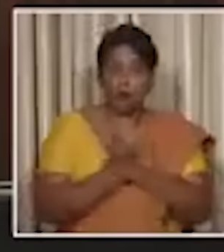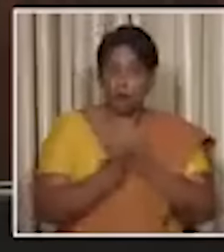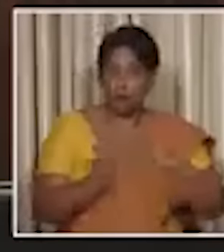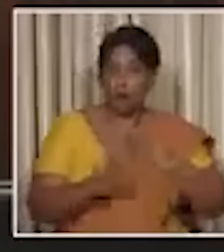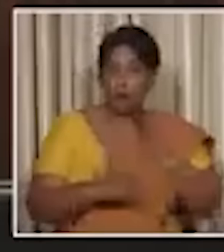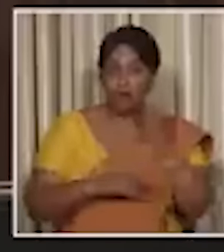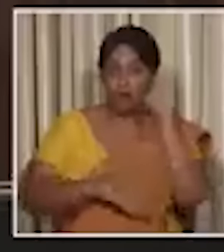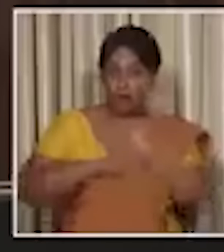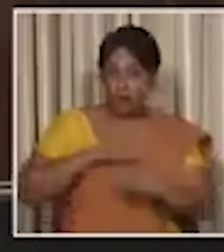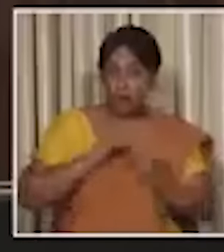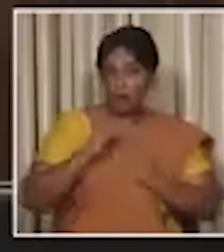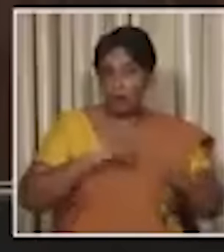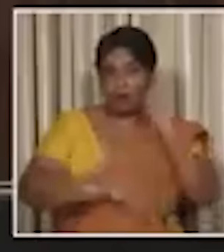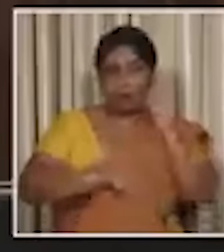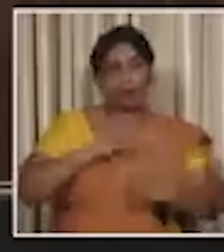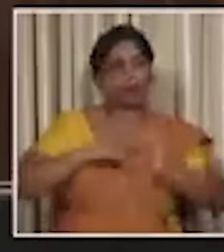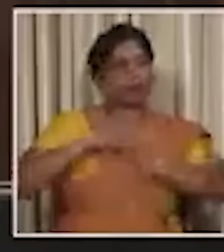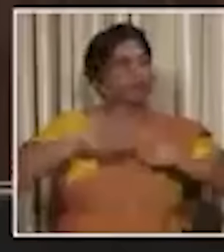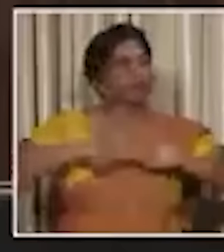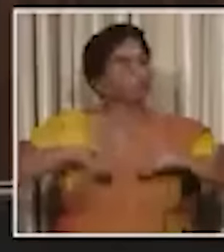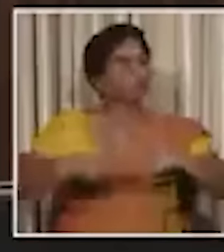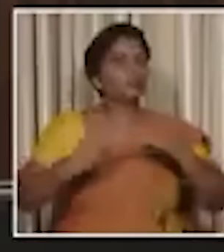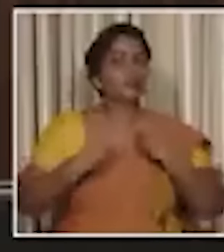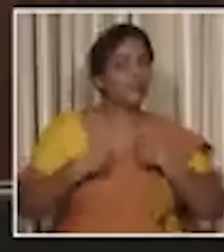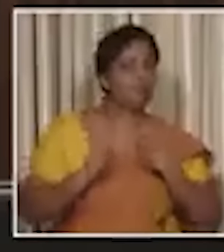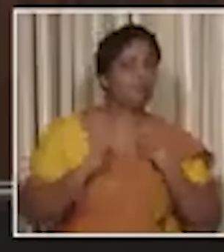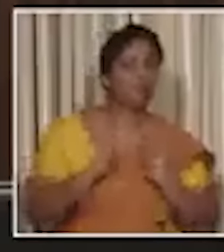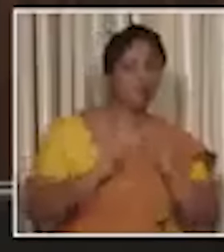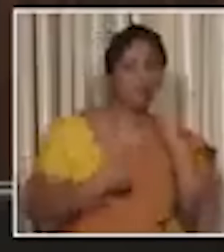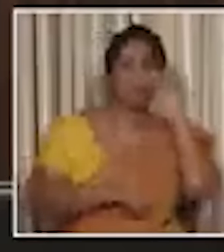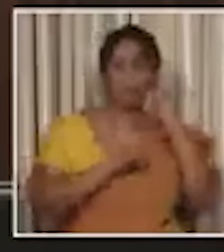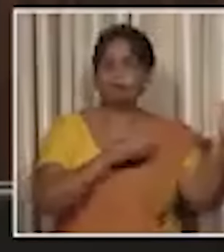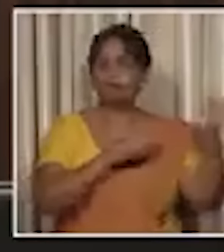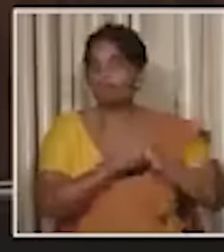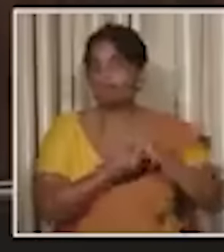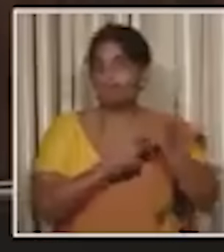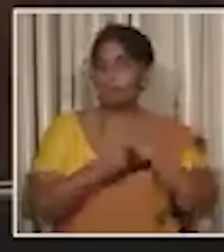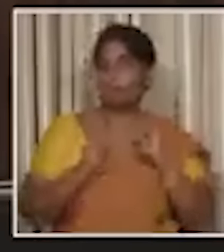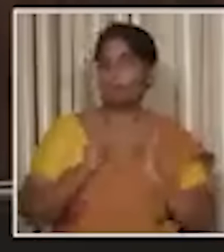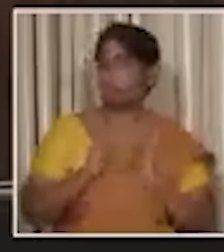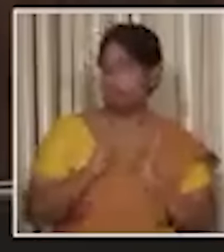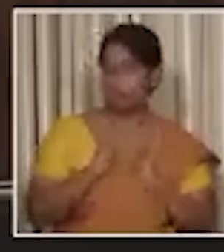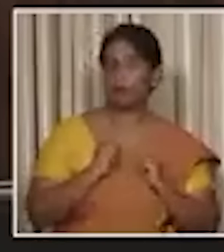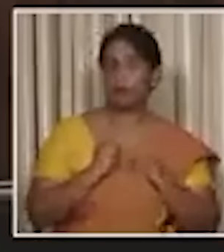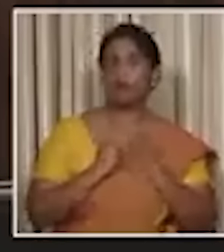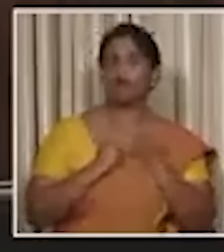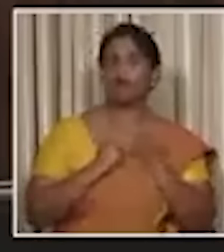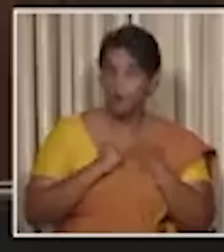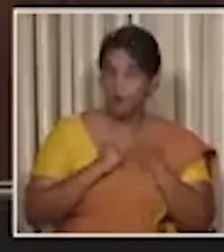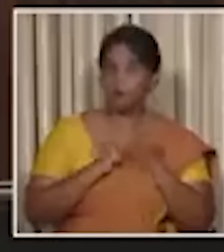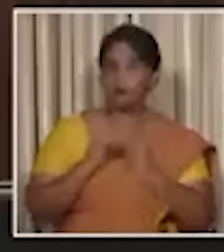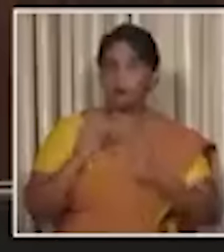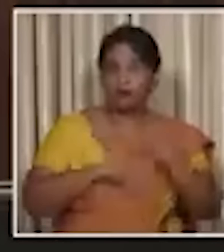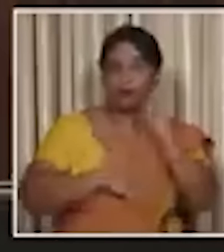2 லட்சம் தொழில் முயற்சியாளர்களை தொழிலாளர்களை உருவாக்குவதற்கு நாங்கள் முயற்சிக்கின்றோம். தற்போதைக்கு ஐடி துறையில் ஏற்றுமதி வருமானம்